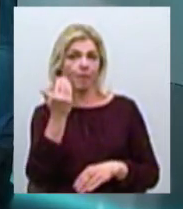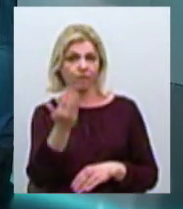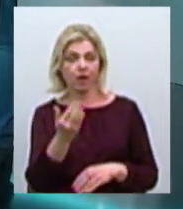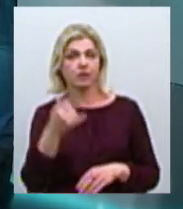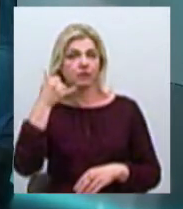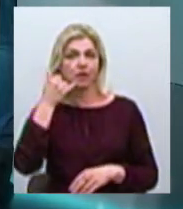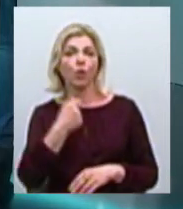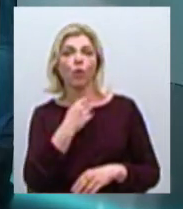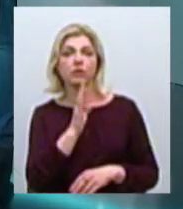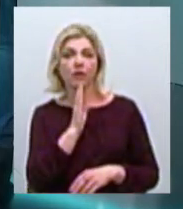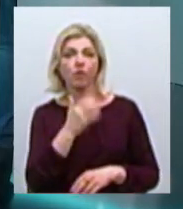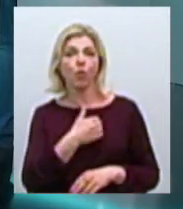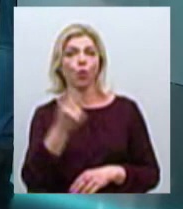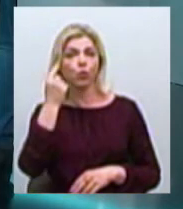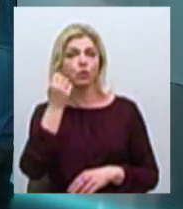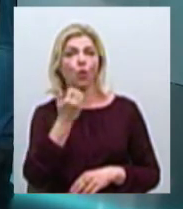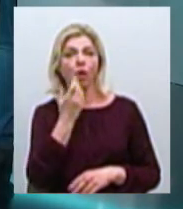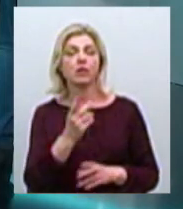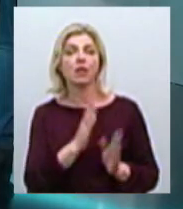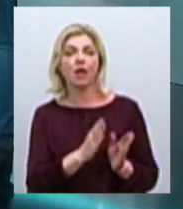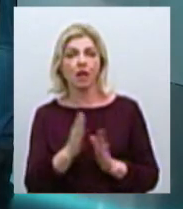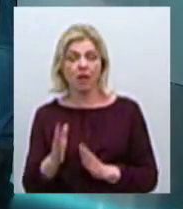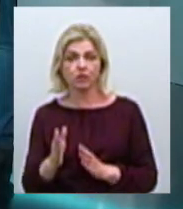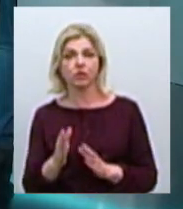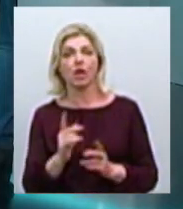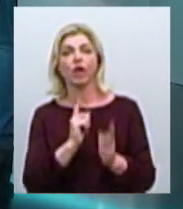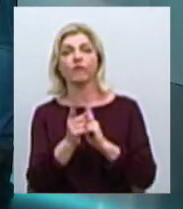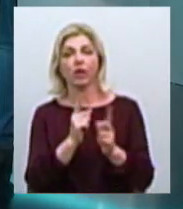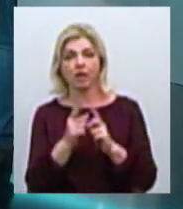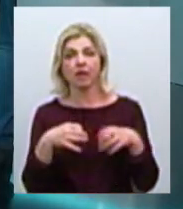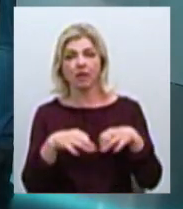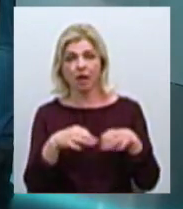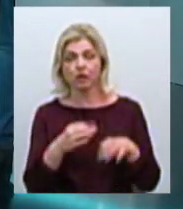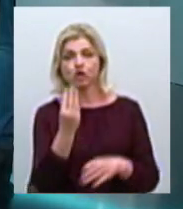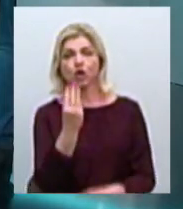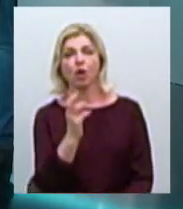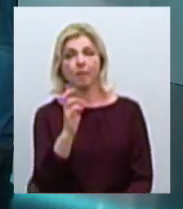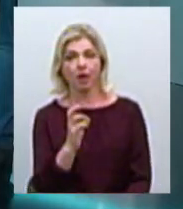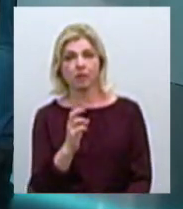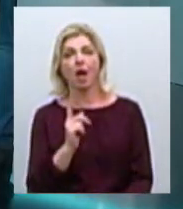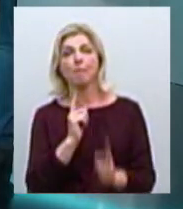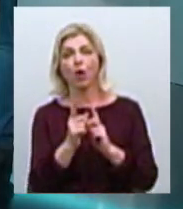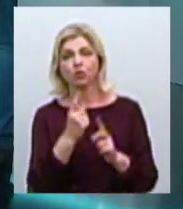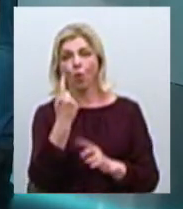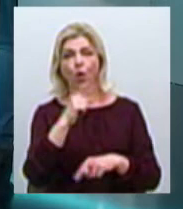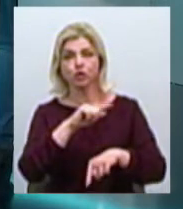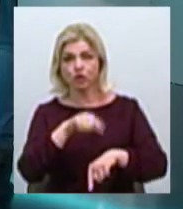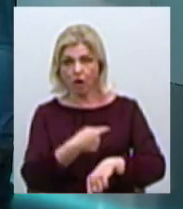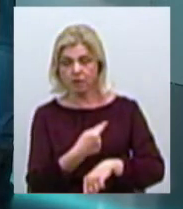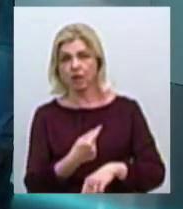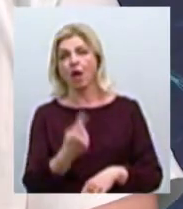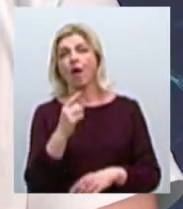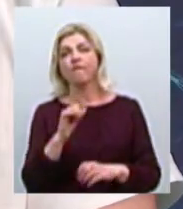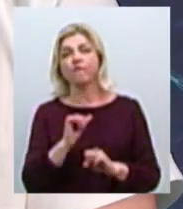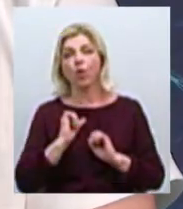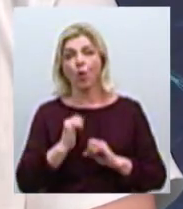хочу узнать, когда наладится снабжение транспортом широкую балку, маршрут 87 ходит раз в час. выходные утром